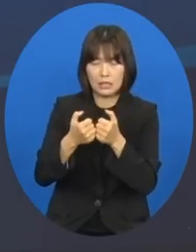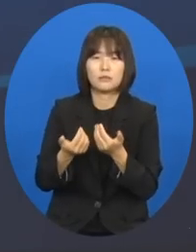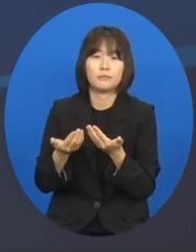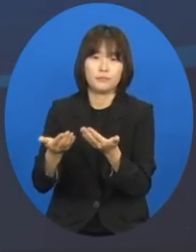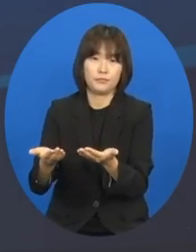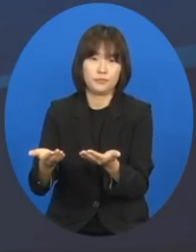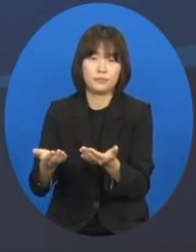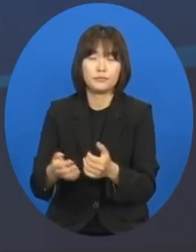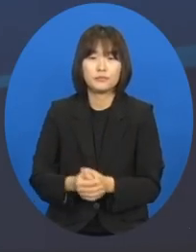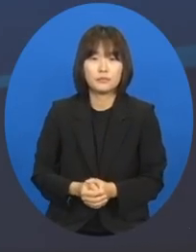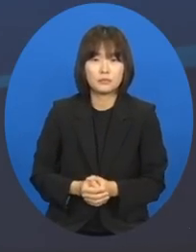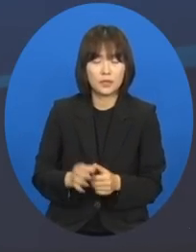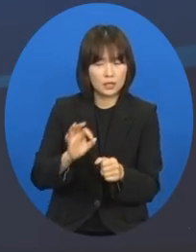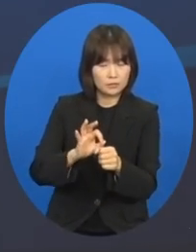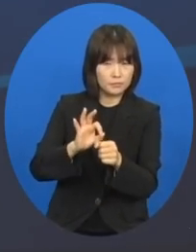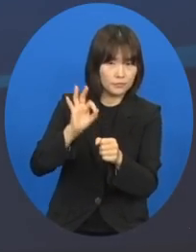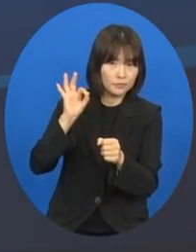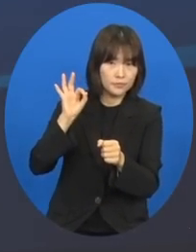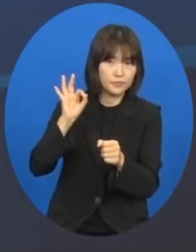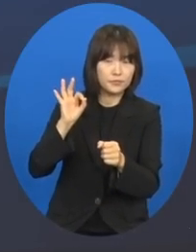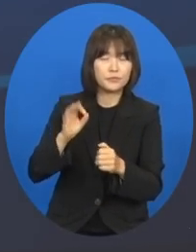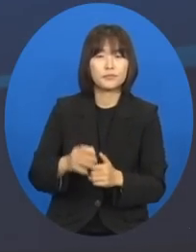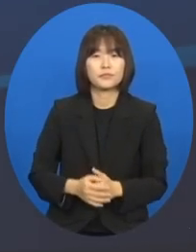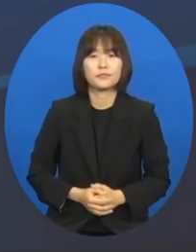합니다 근데 한 10년 전에는